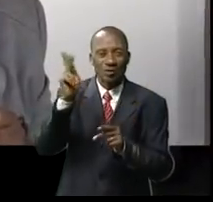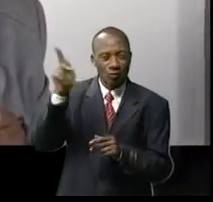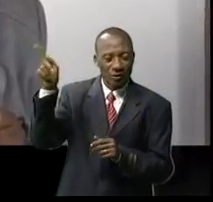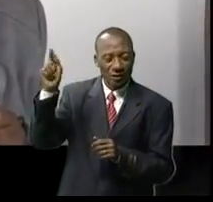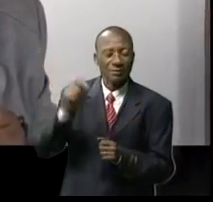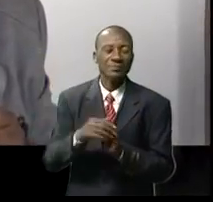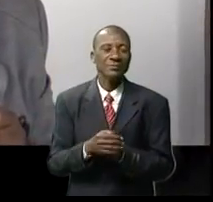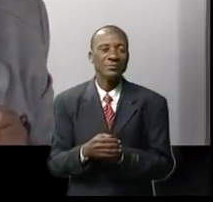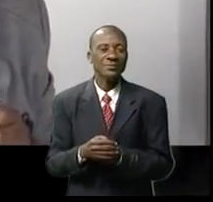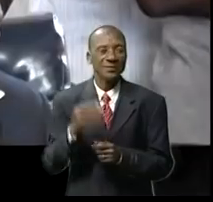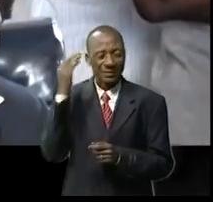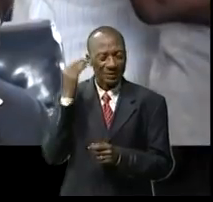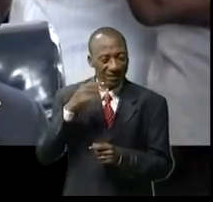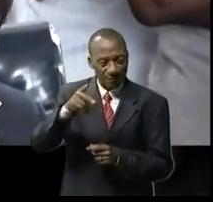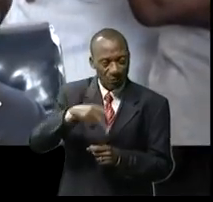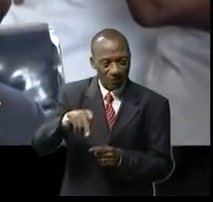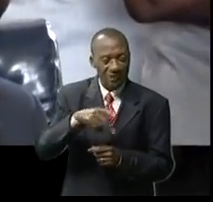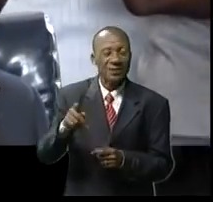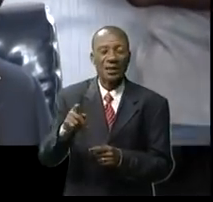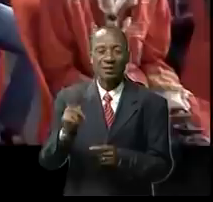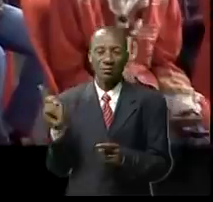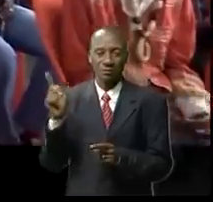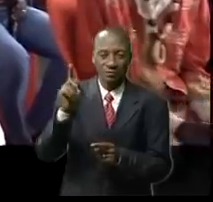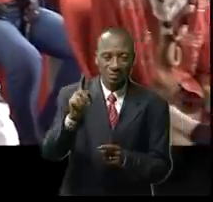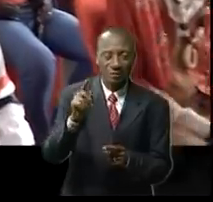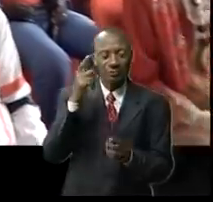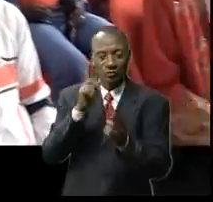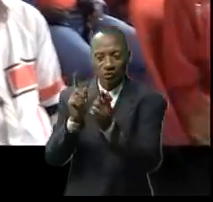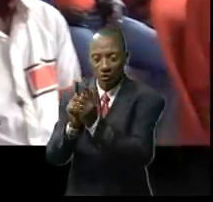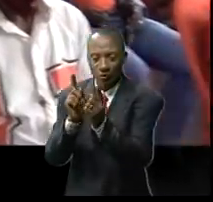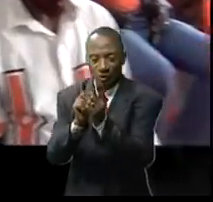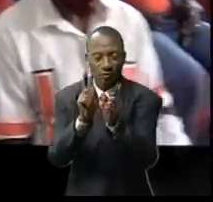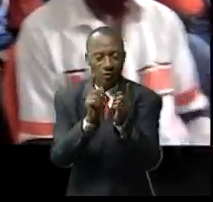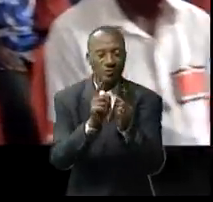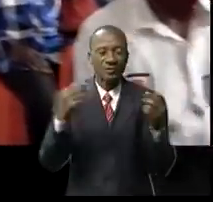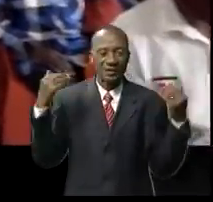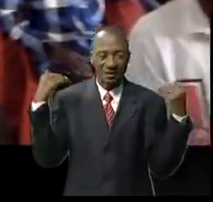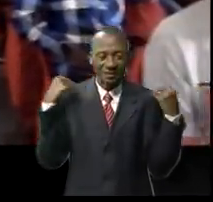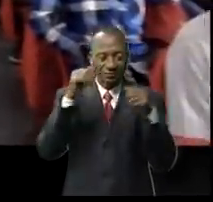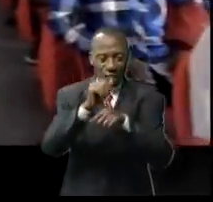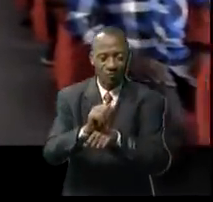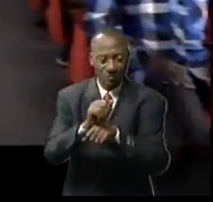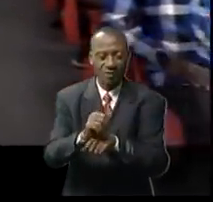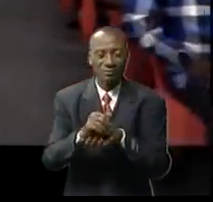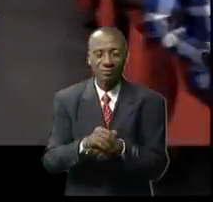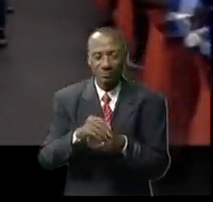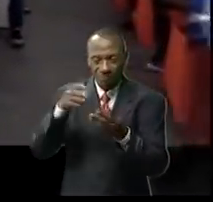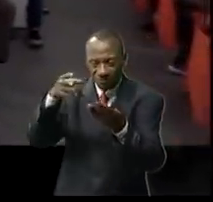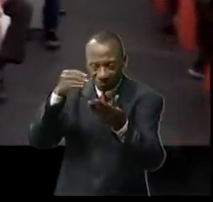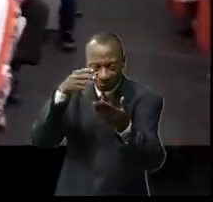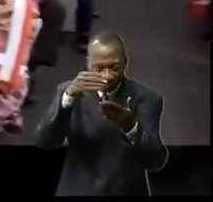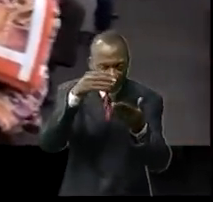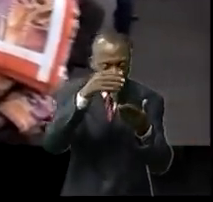Nsono était de recueillir les avis et considérations de ces tenants du pouvoir traditionnel à des fins de l'épanouissement de